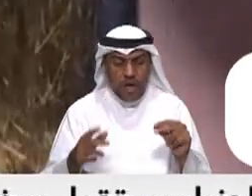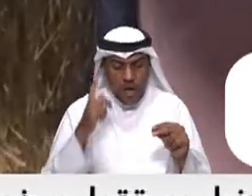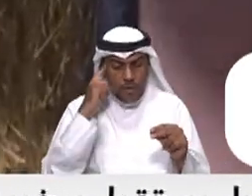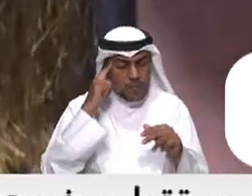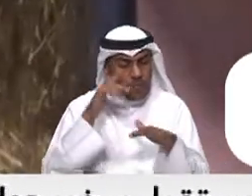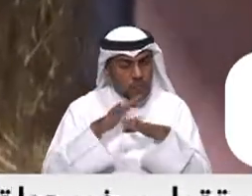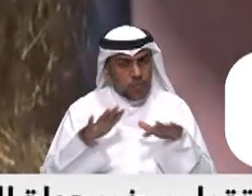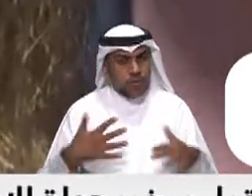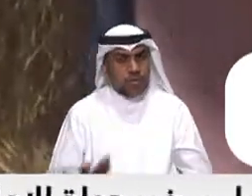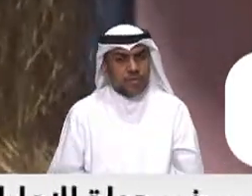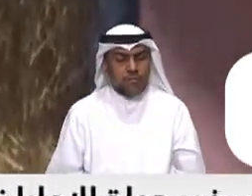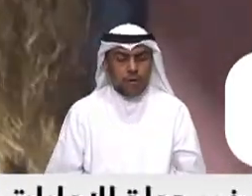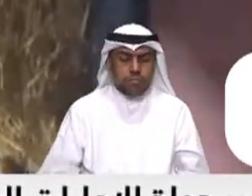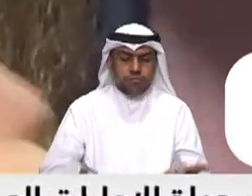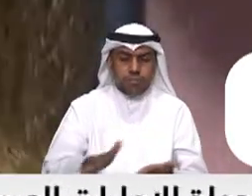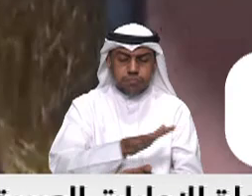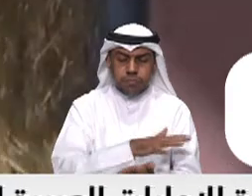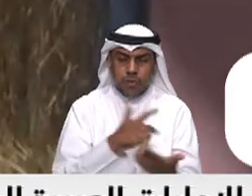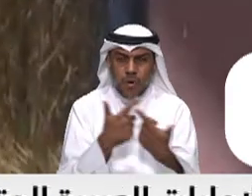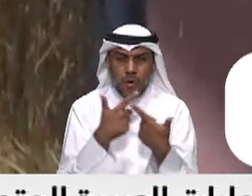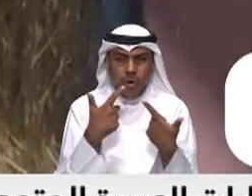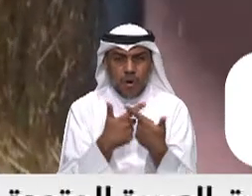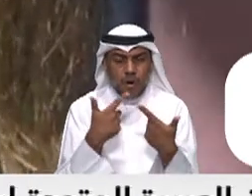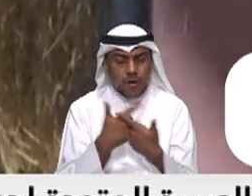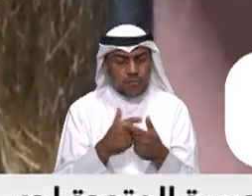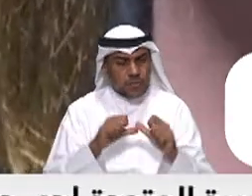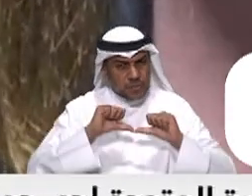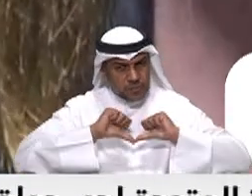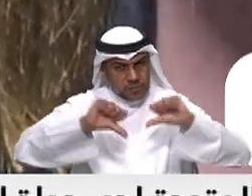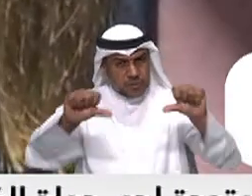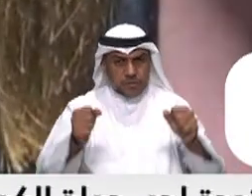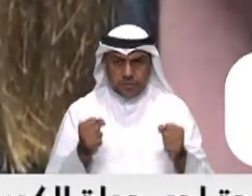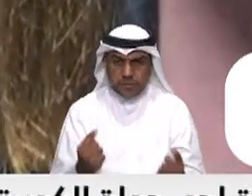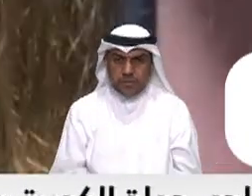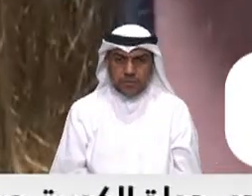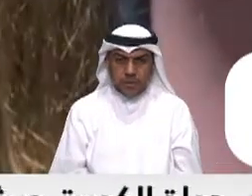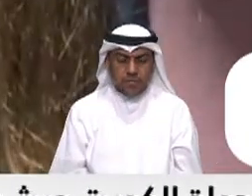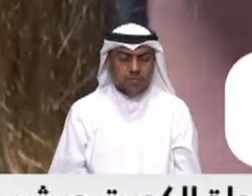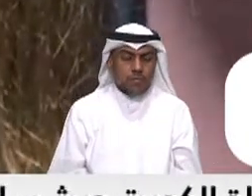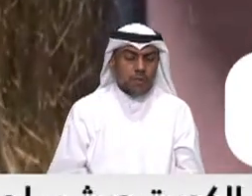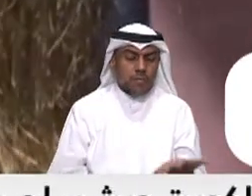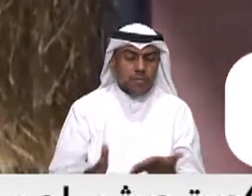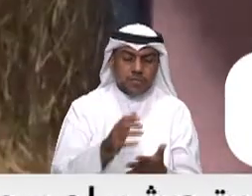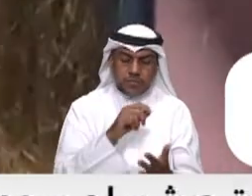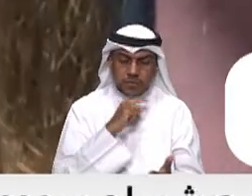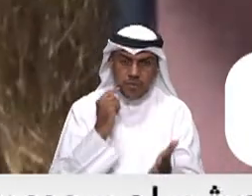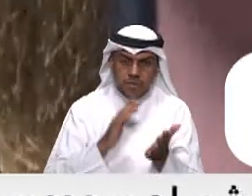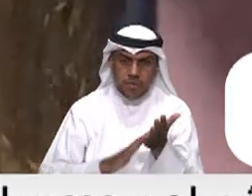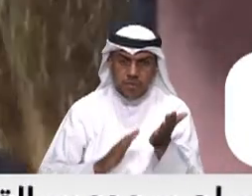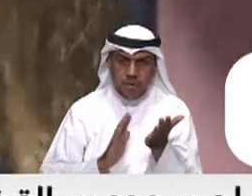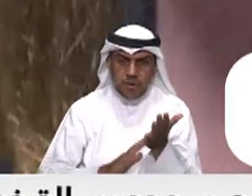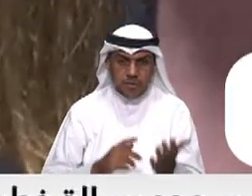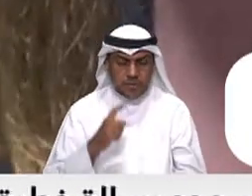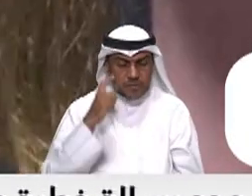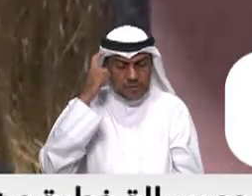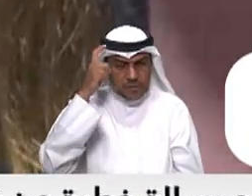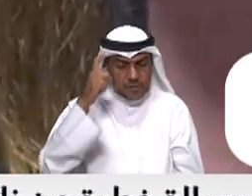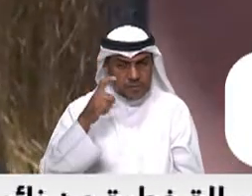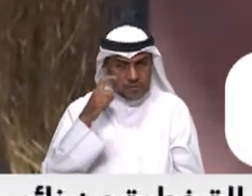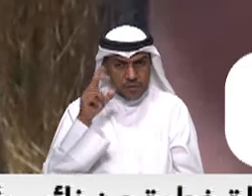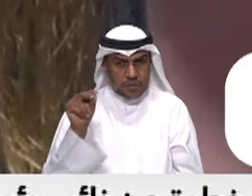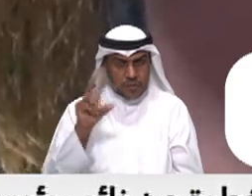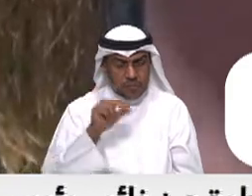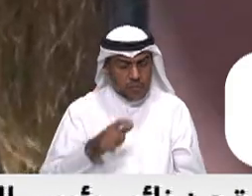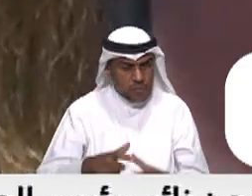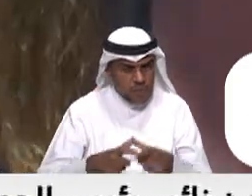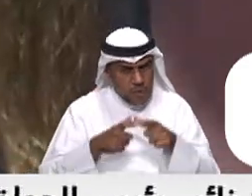اليوم من هذه الحرب التي توسعت بشكل كبير، والتي ربما لم يكن متوقعا أن تتوسع